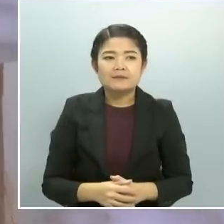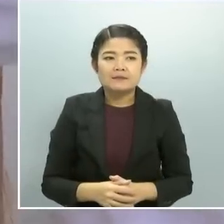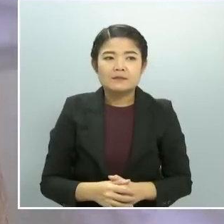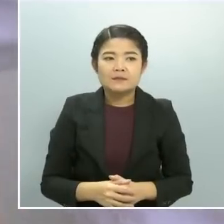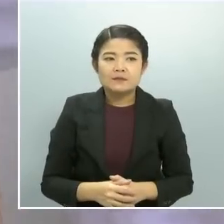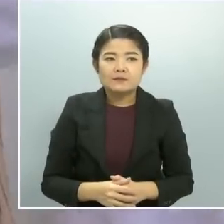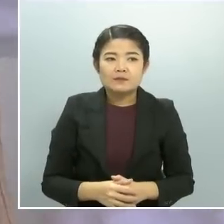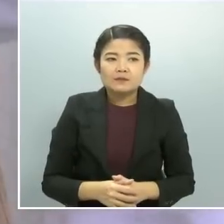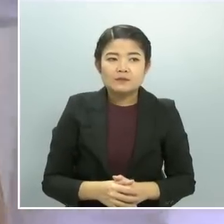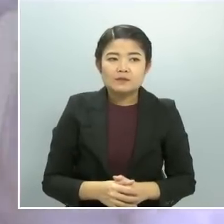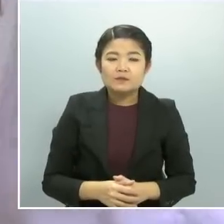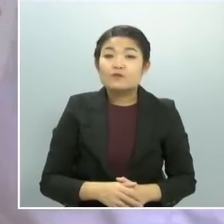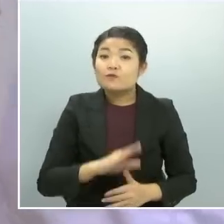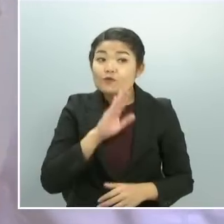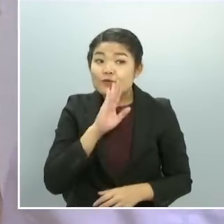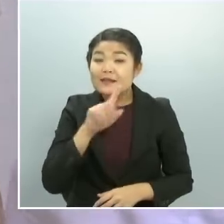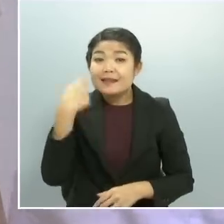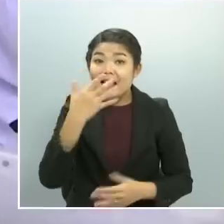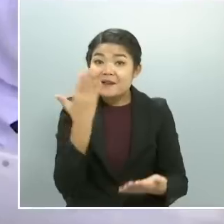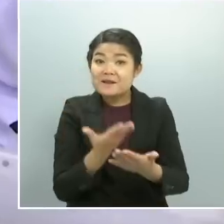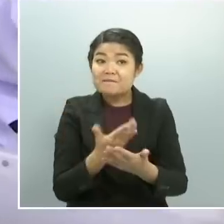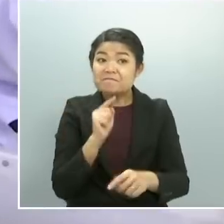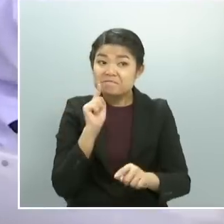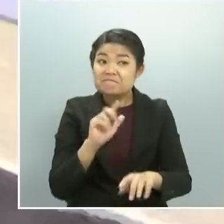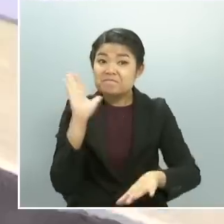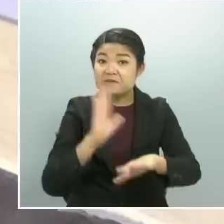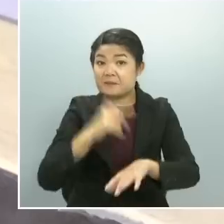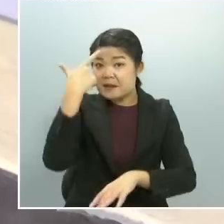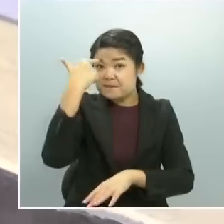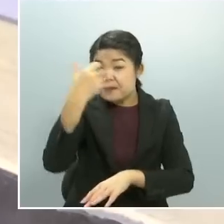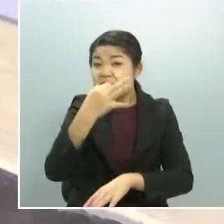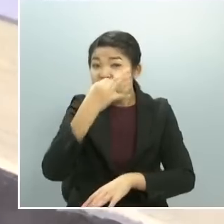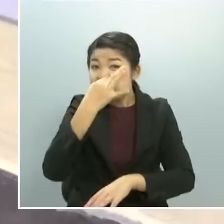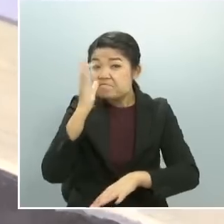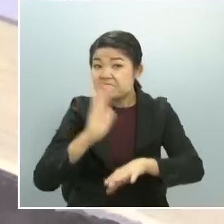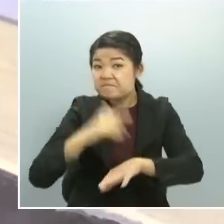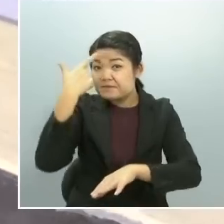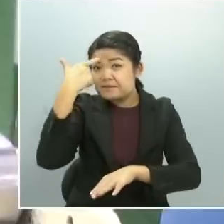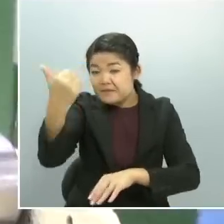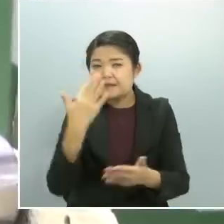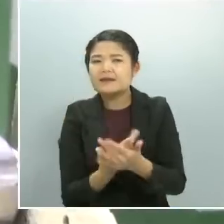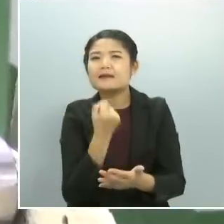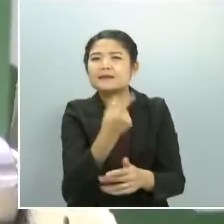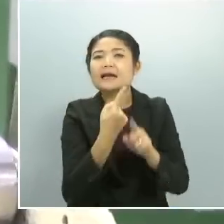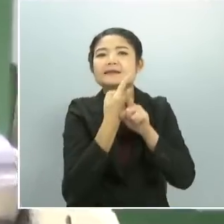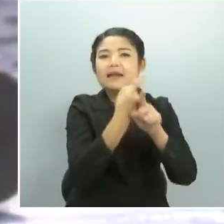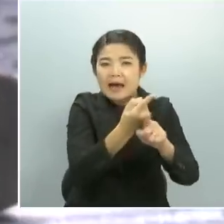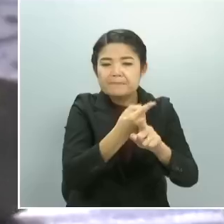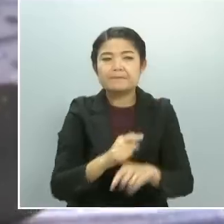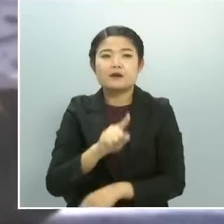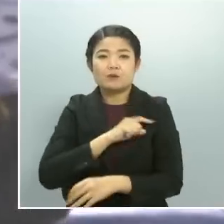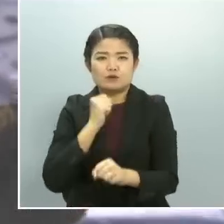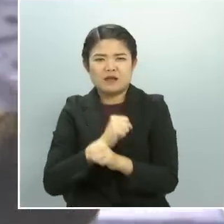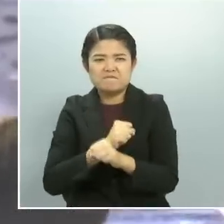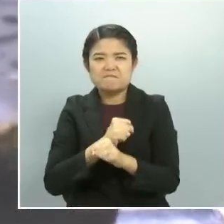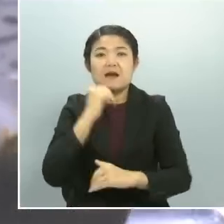นี้คือใจบายทักษะคือจ่ายโดยทักษะของวิชาชีพไทยทักษะแรงงานภารกิจในการยกระดับทักษะเป็นเรื่อง